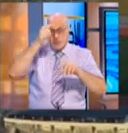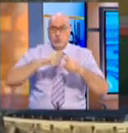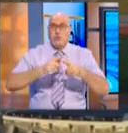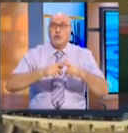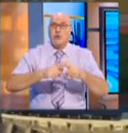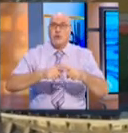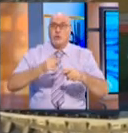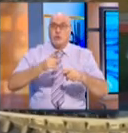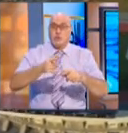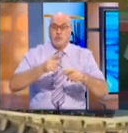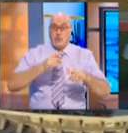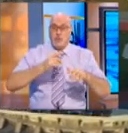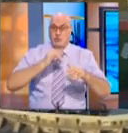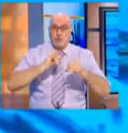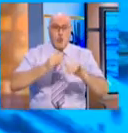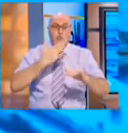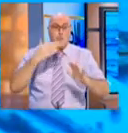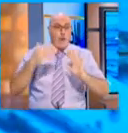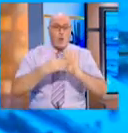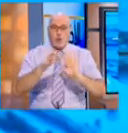حدث متوسطي.